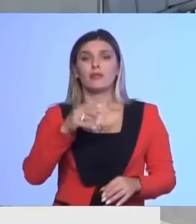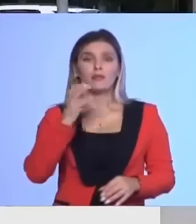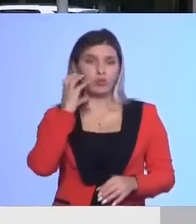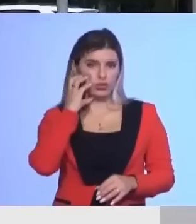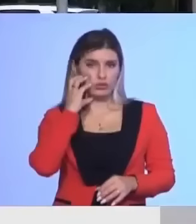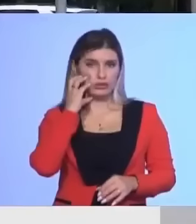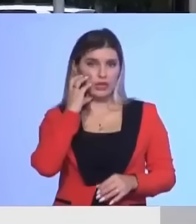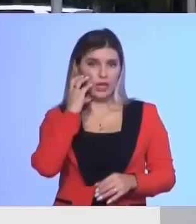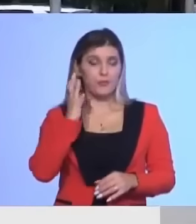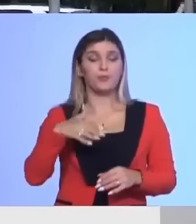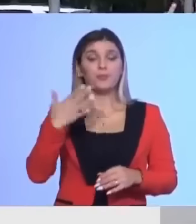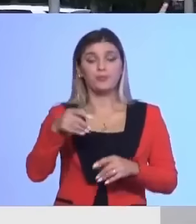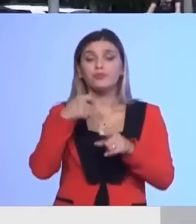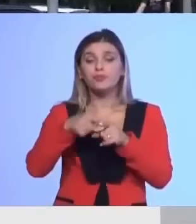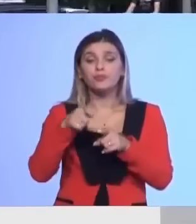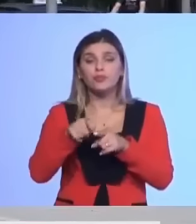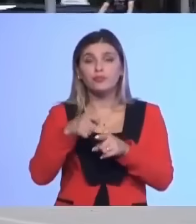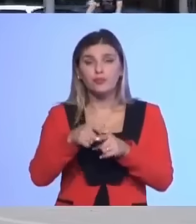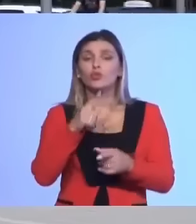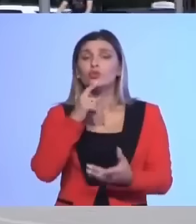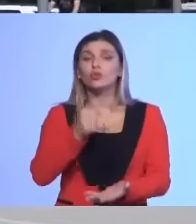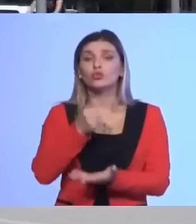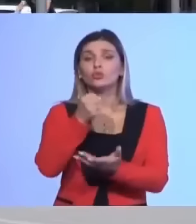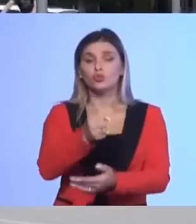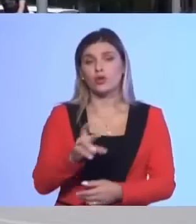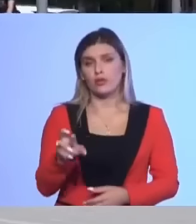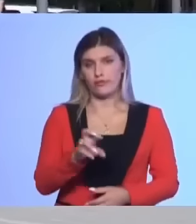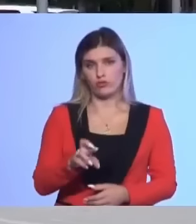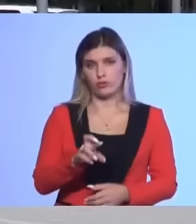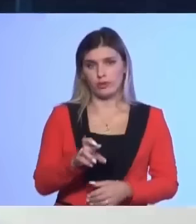Paraprakisht, u rinovua me fonde të Bashkimit Evropian.